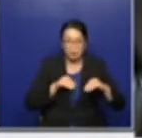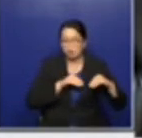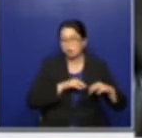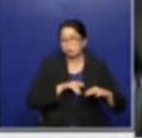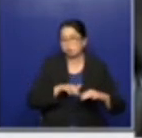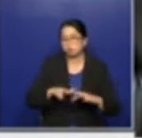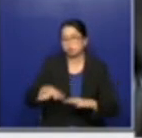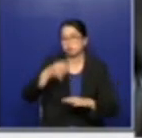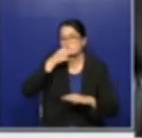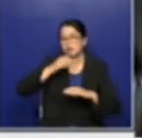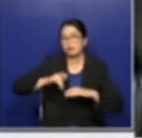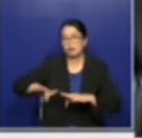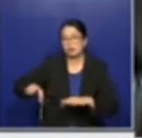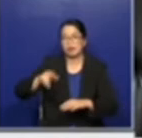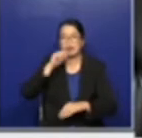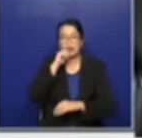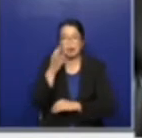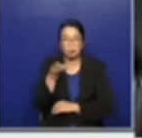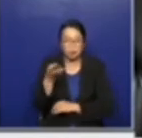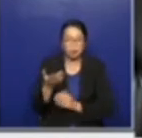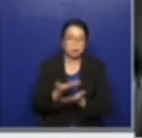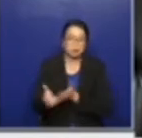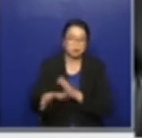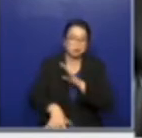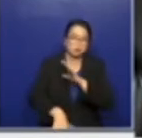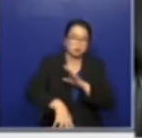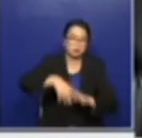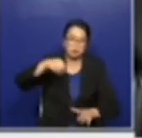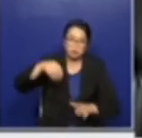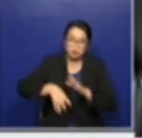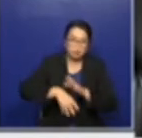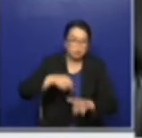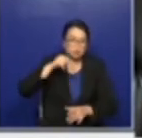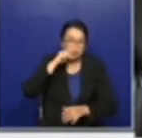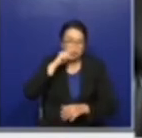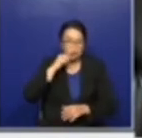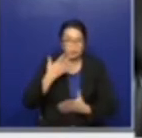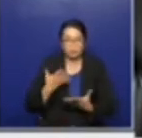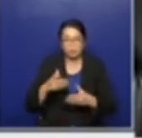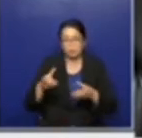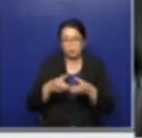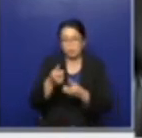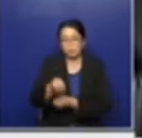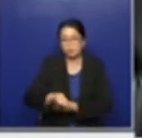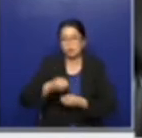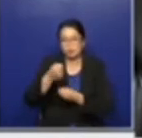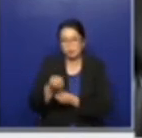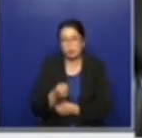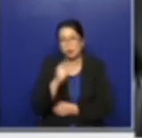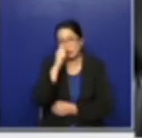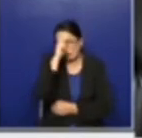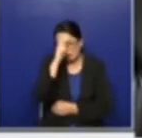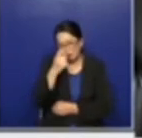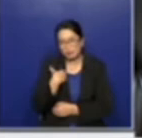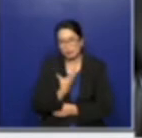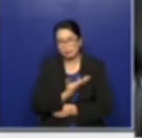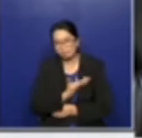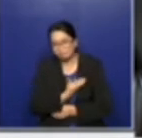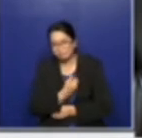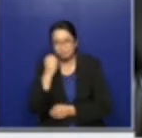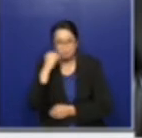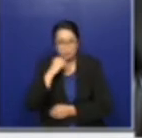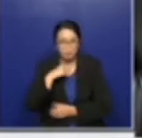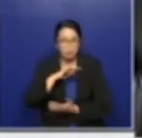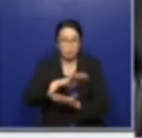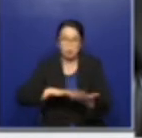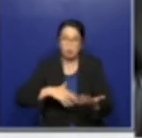น้ำน้อยก็ซื้อเครื่องสูบน้ำพี่น้องเกษตรกรทั้งหลายต้องกราบเรียนว่าด้วยความเคารพมีความเจ็บปวดนี่หรือการ